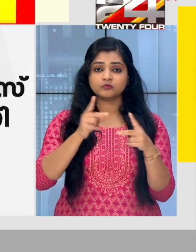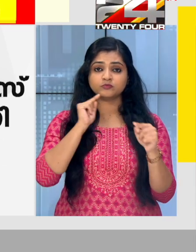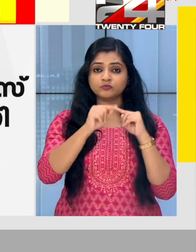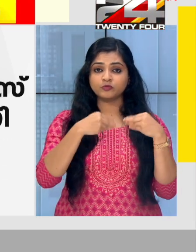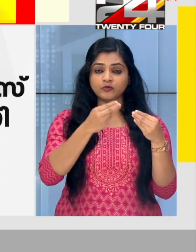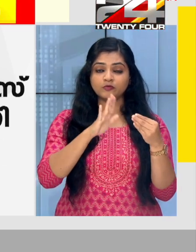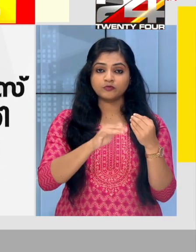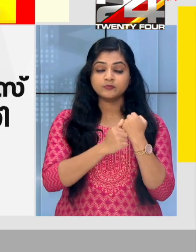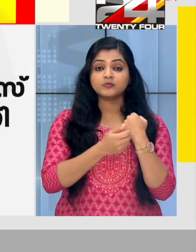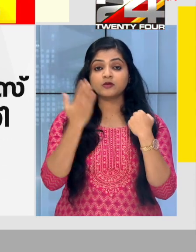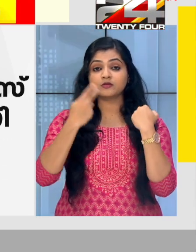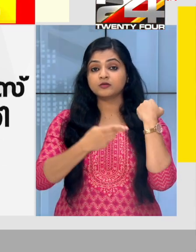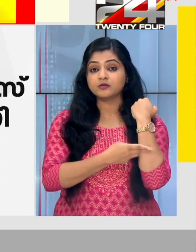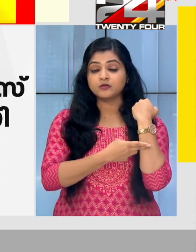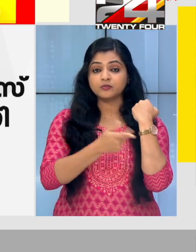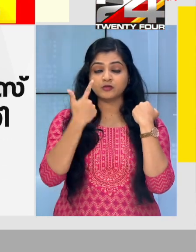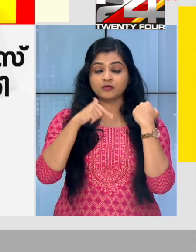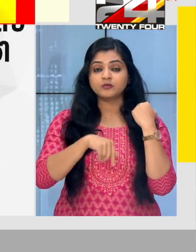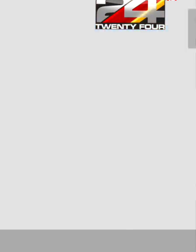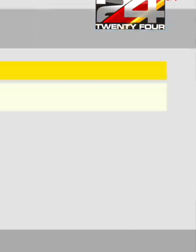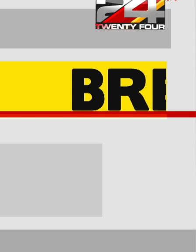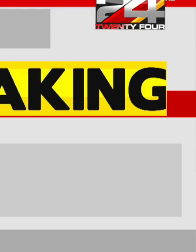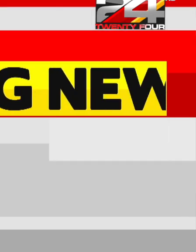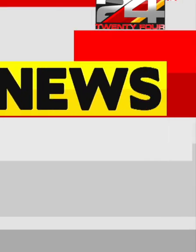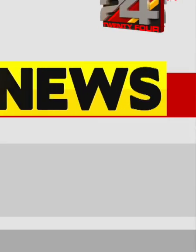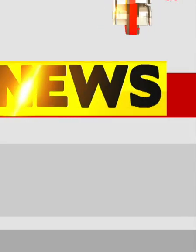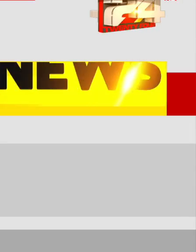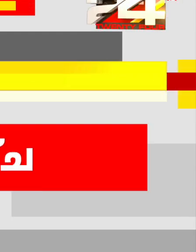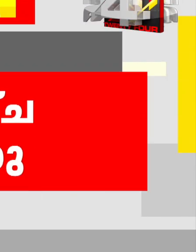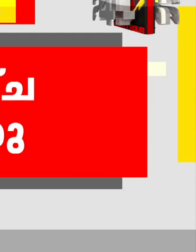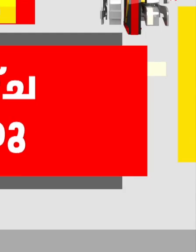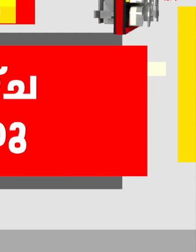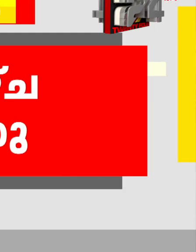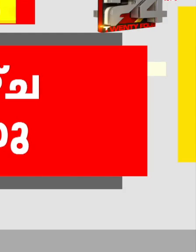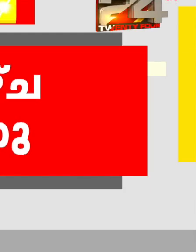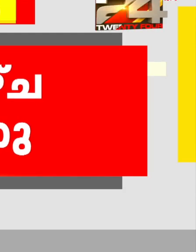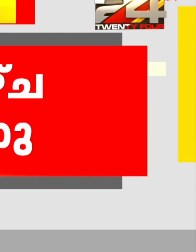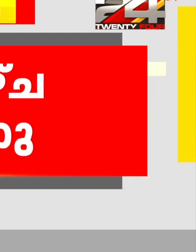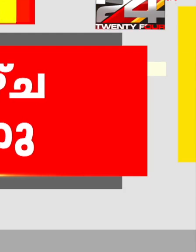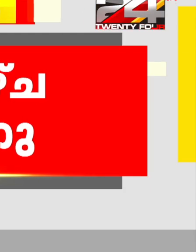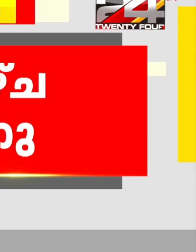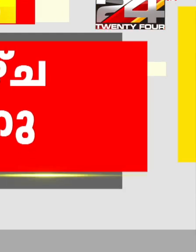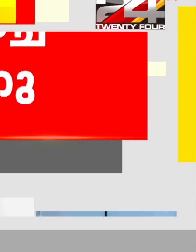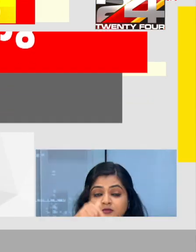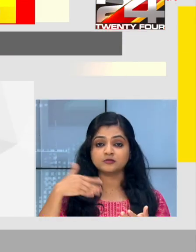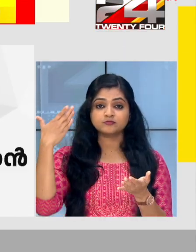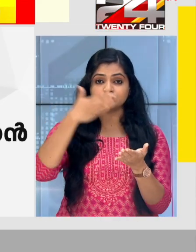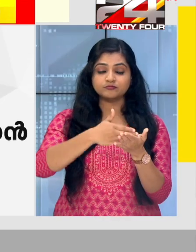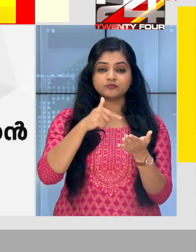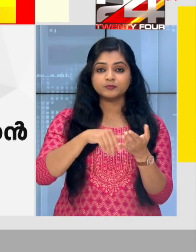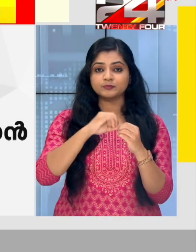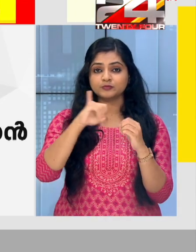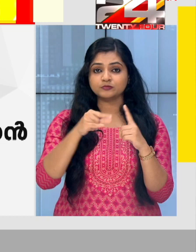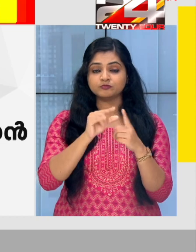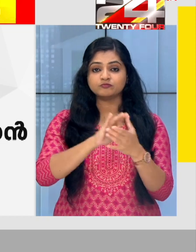ബന്ധപ്പെട്ട വിഷയത്തിലൊക്കെ അനുകൂലമായൊരു സമീപനം ഉണ്ടായതാണ്. ഈസ്റ്റർ ദിന സന്ദർശനങ്ങളൊക്കെ കൊണ്ട് അത്തരത്തിലൊരു